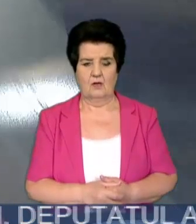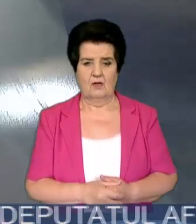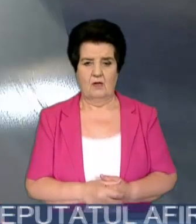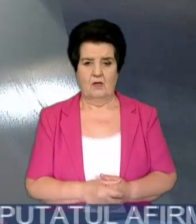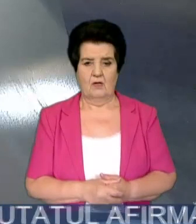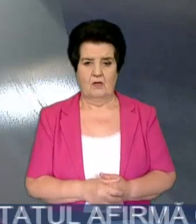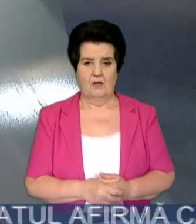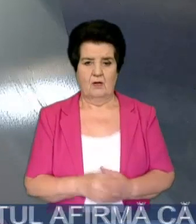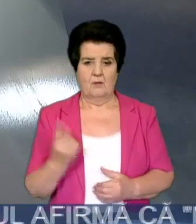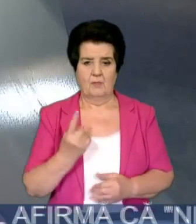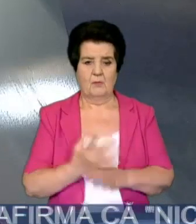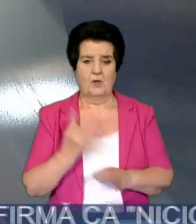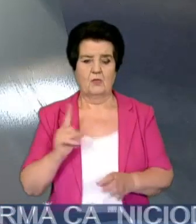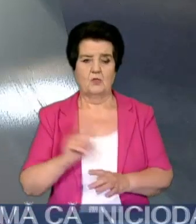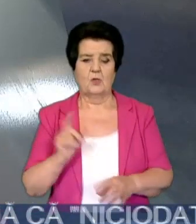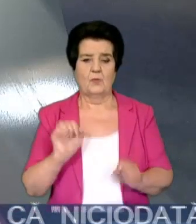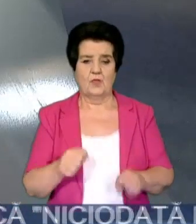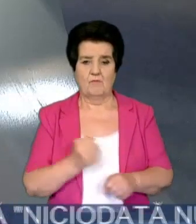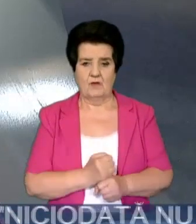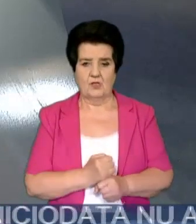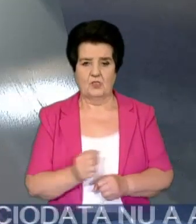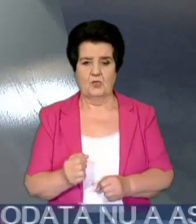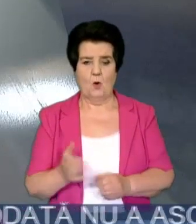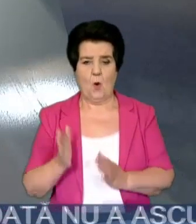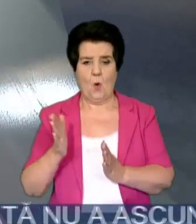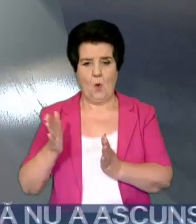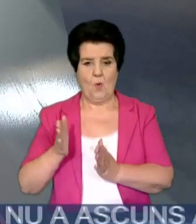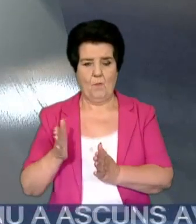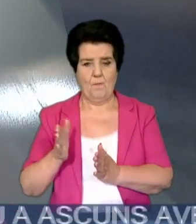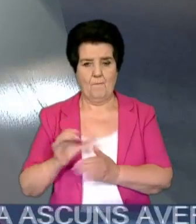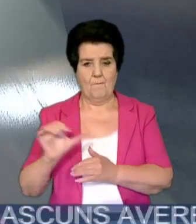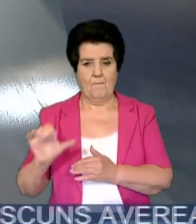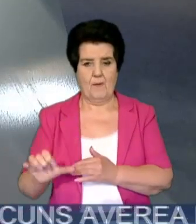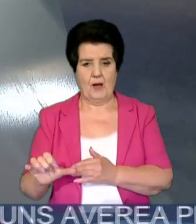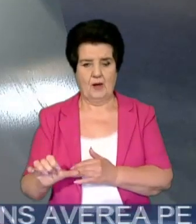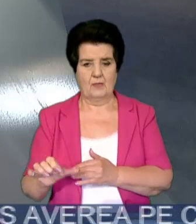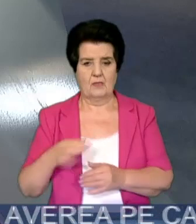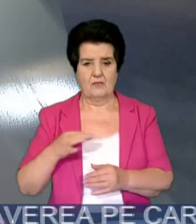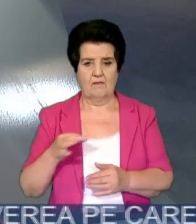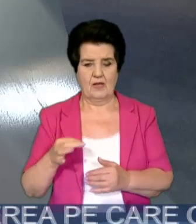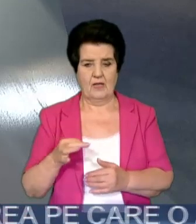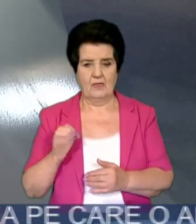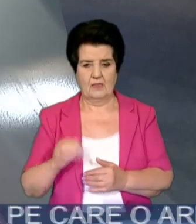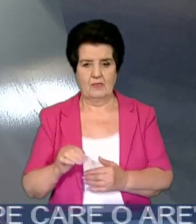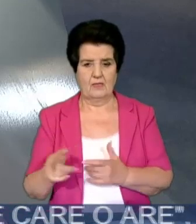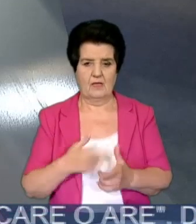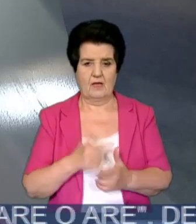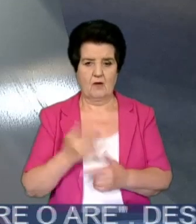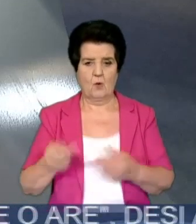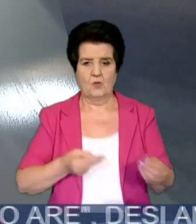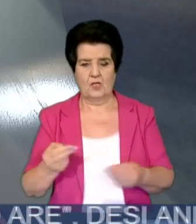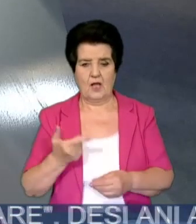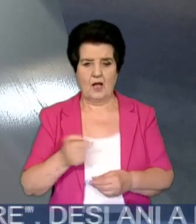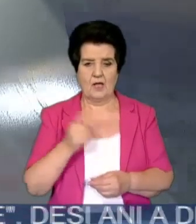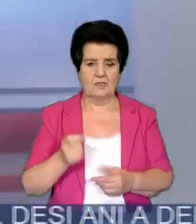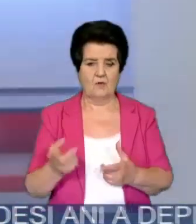Deci, în primul rând, ce putem noi face? O parte, evident, că și asta eu cred că se va întâmpla indiferent dacă va fi contract cu